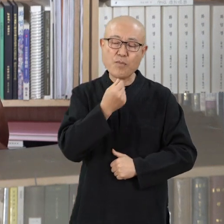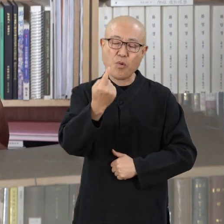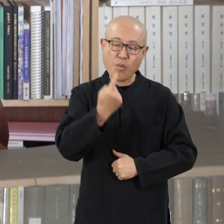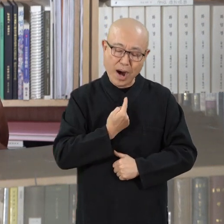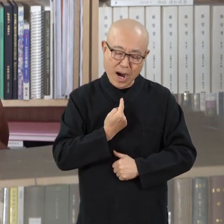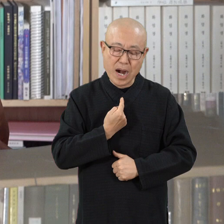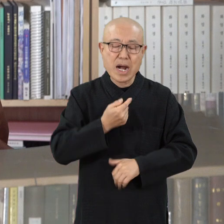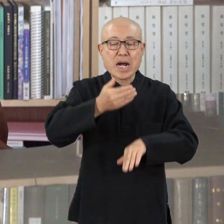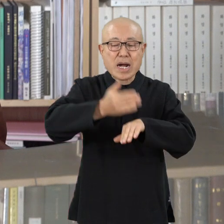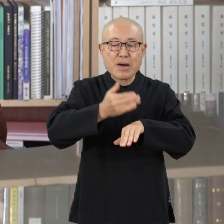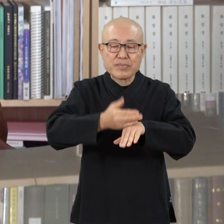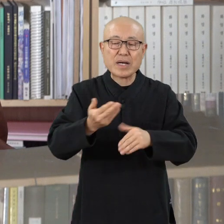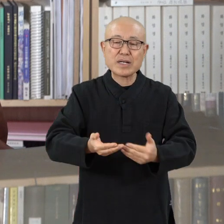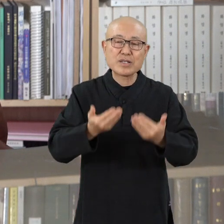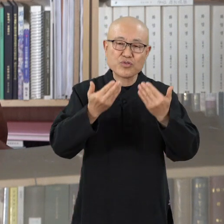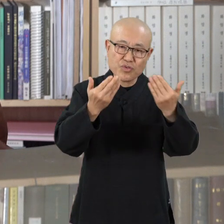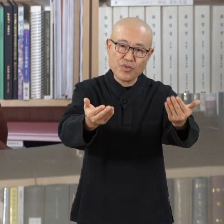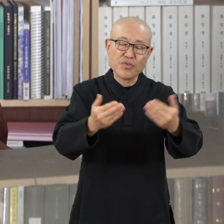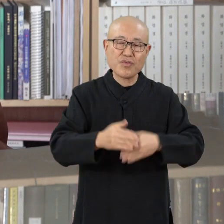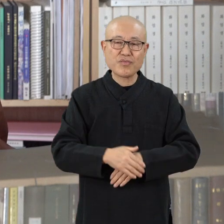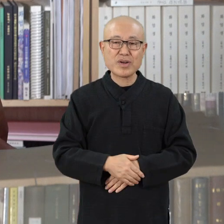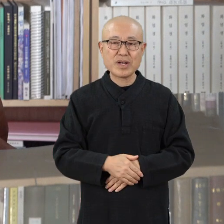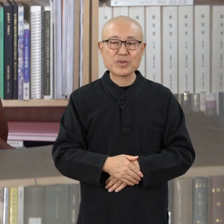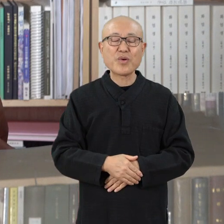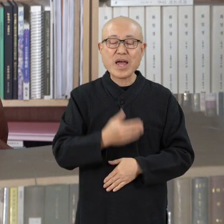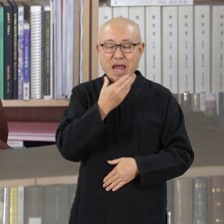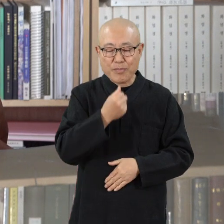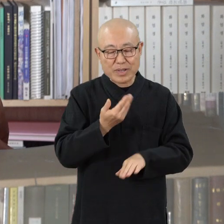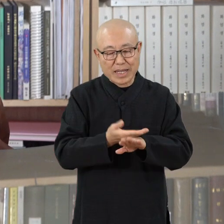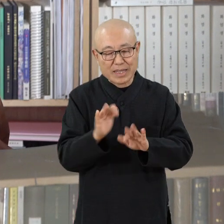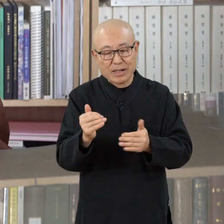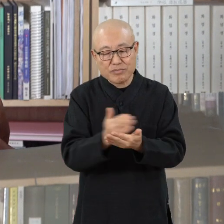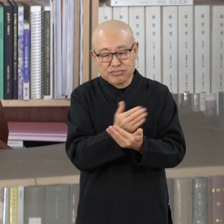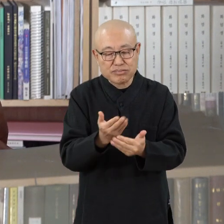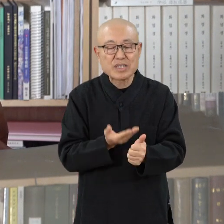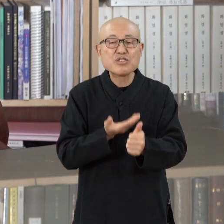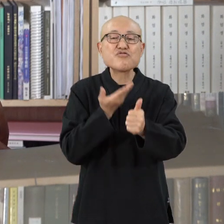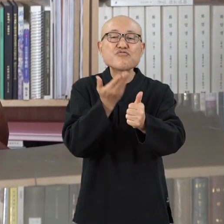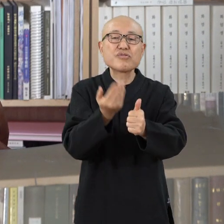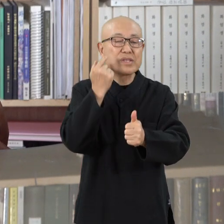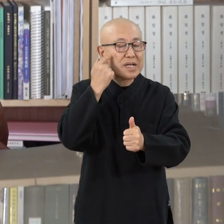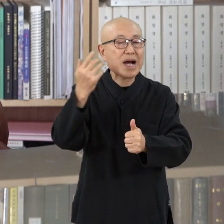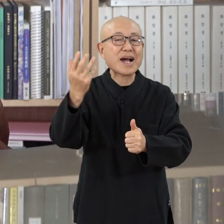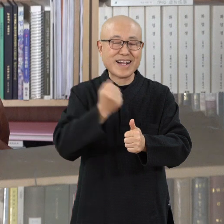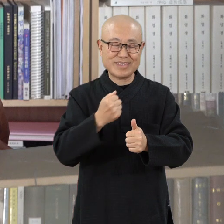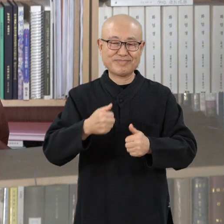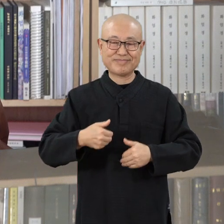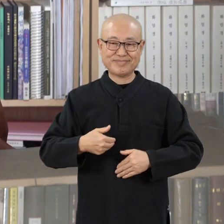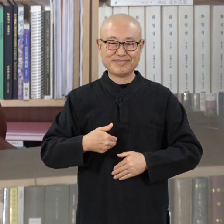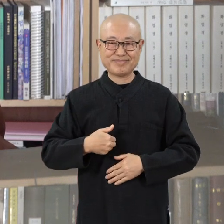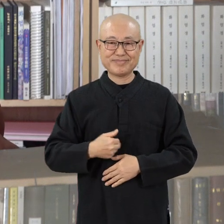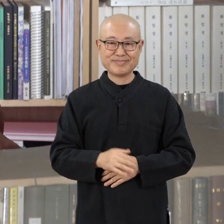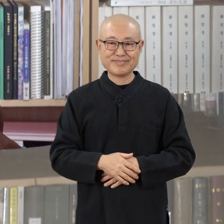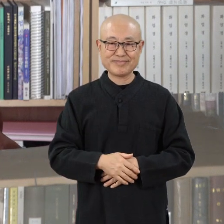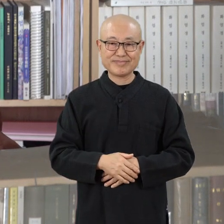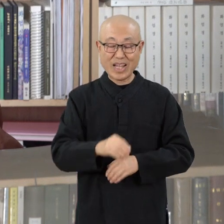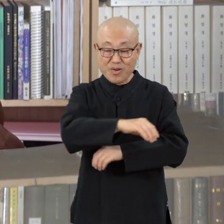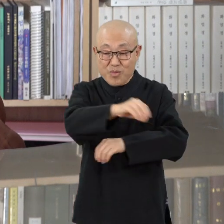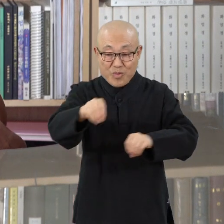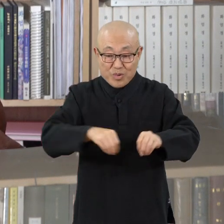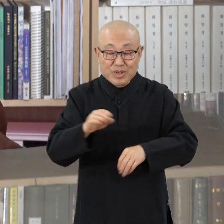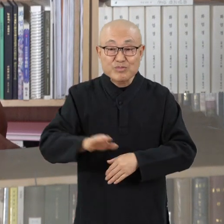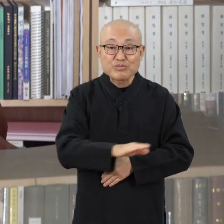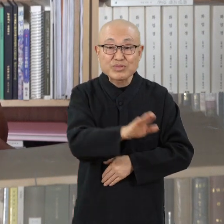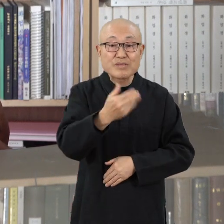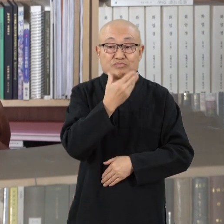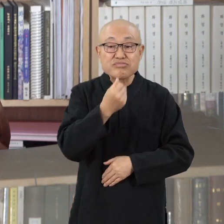그 행복을 나누려고 노력하는 것, 그럼 이제 행복이 이제 지속이 될 수 있죠. 또 그런가 하면은